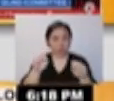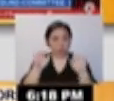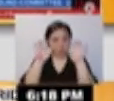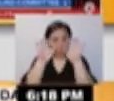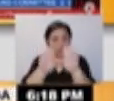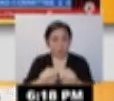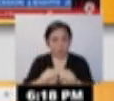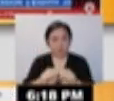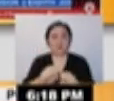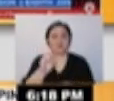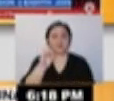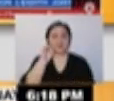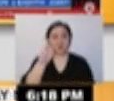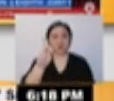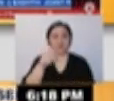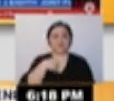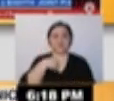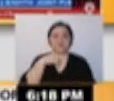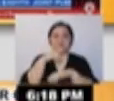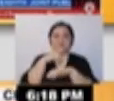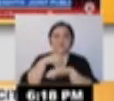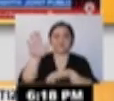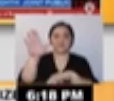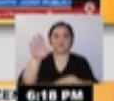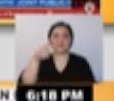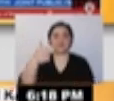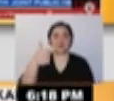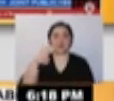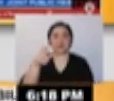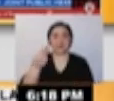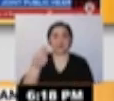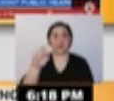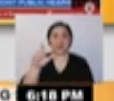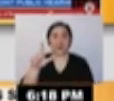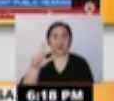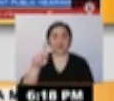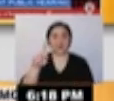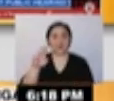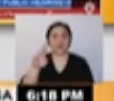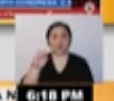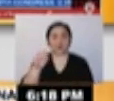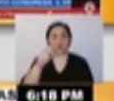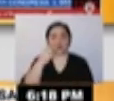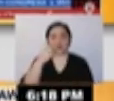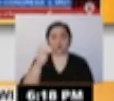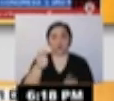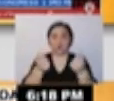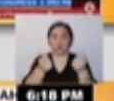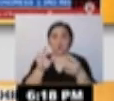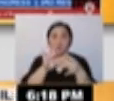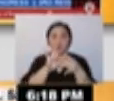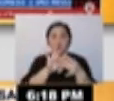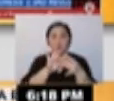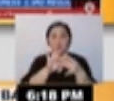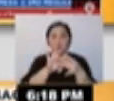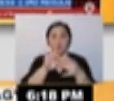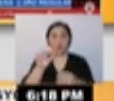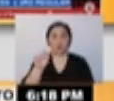sige. Pinadala ko si General Ferro doon para mag-coordinate sa Abu Dhabi Police